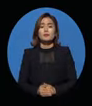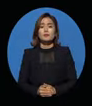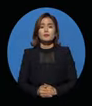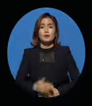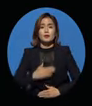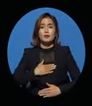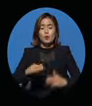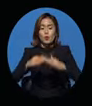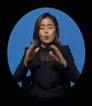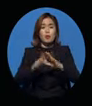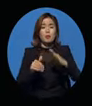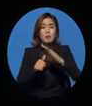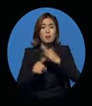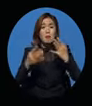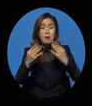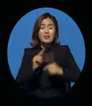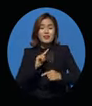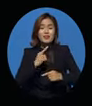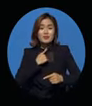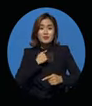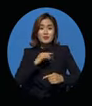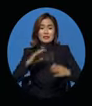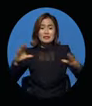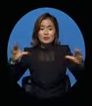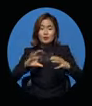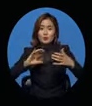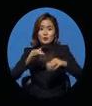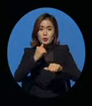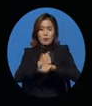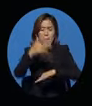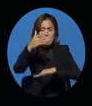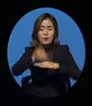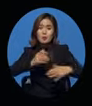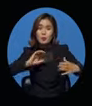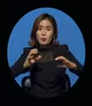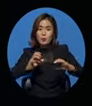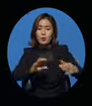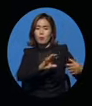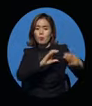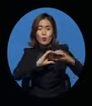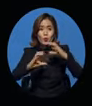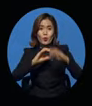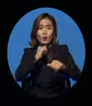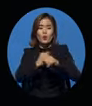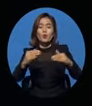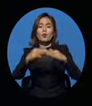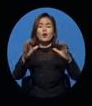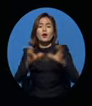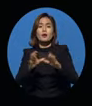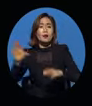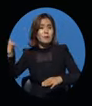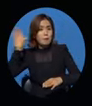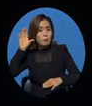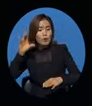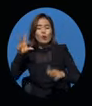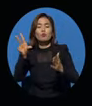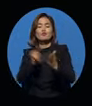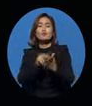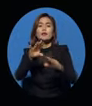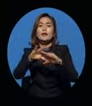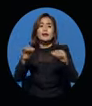제가 원내대표 때 많이 했던 집중 토론 끝장토론을 통해 당 해결 해소하고